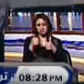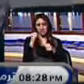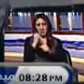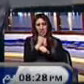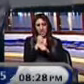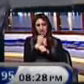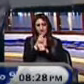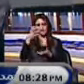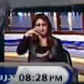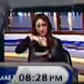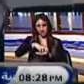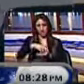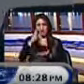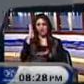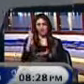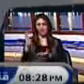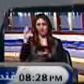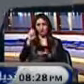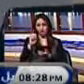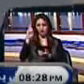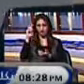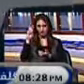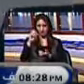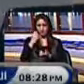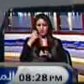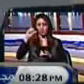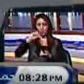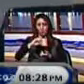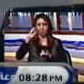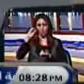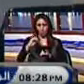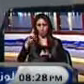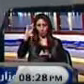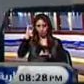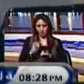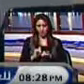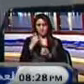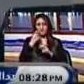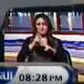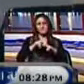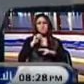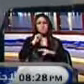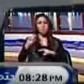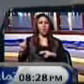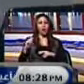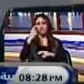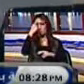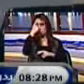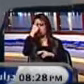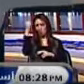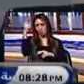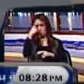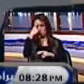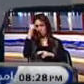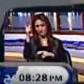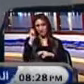قرية كفر وهب. دي قرية صغيرة تابعة لمركز إويسنا في محافظة المنوفية. شاف أبنائها